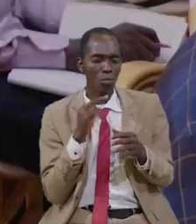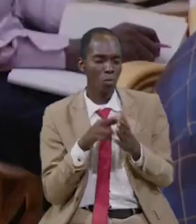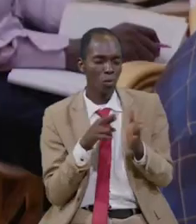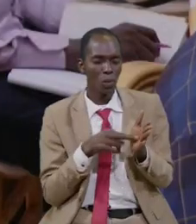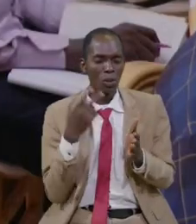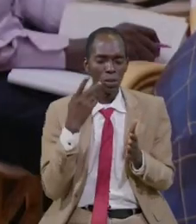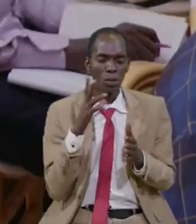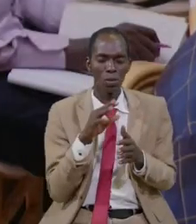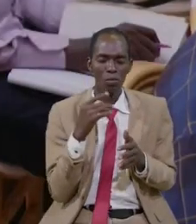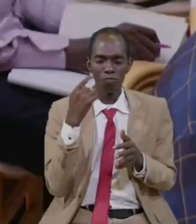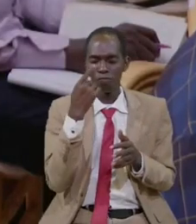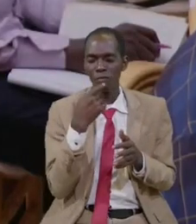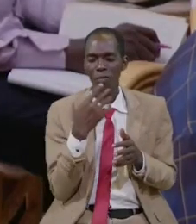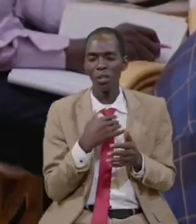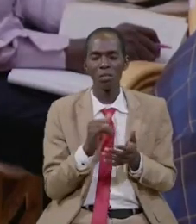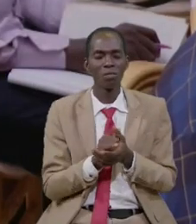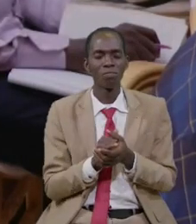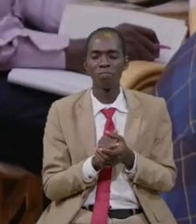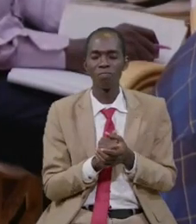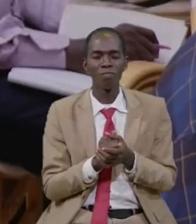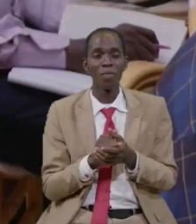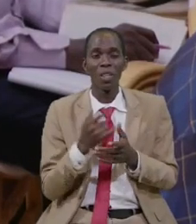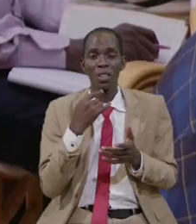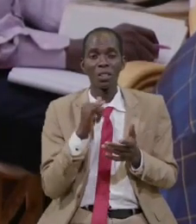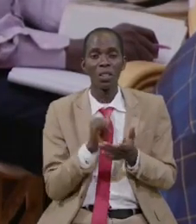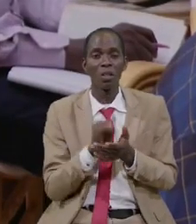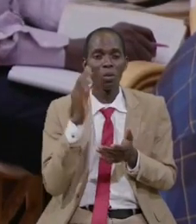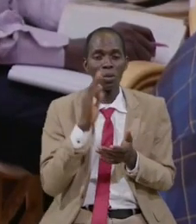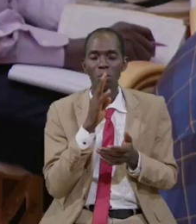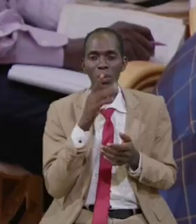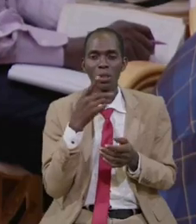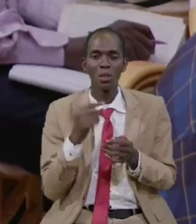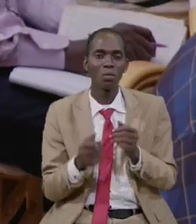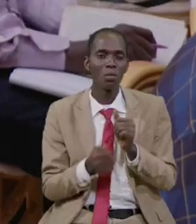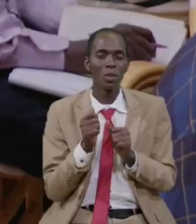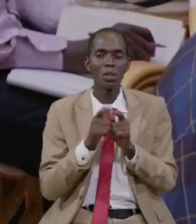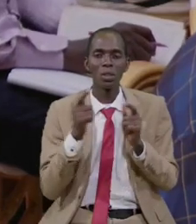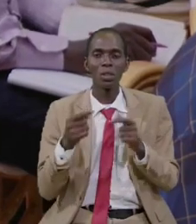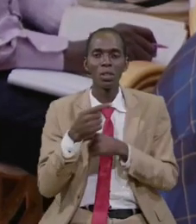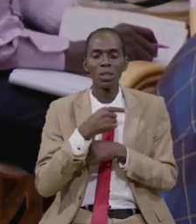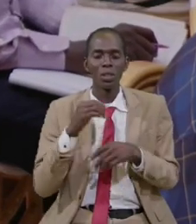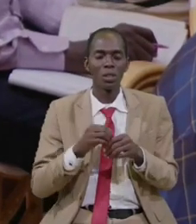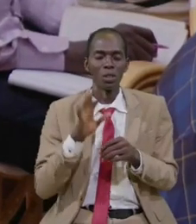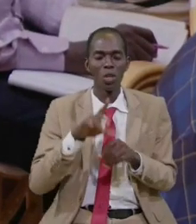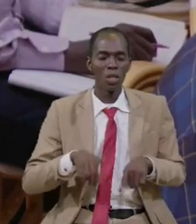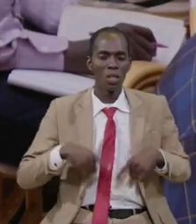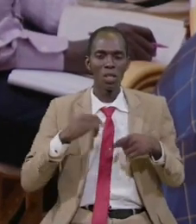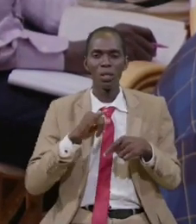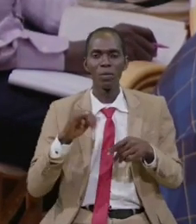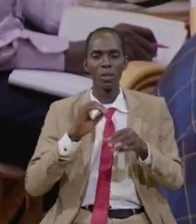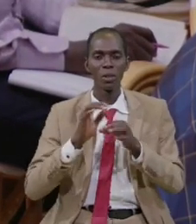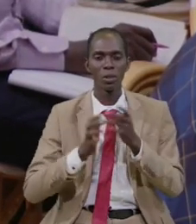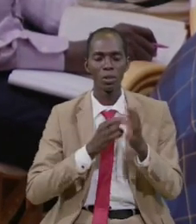t'approuve, tu seras le plus grand jour de ton existence au nom de Jésus. Aidez,